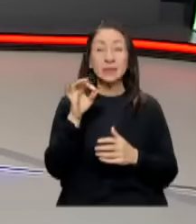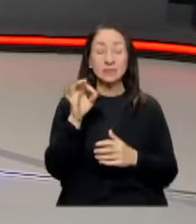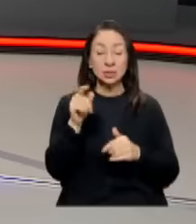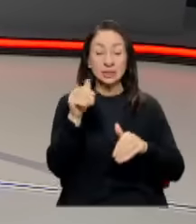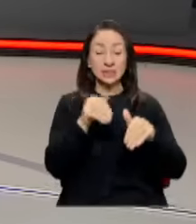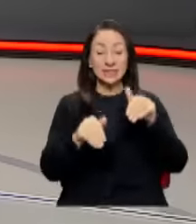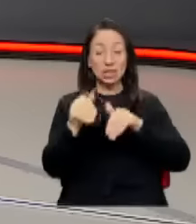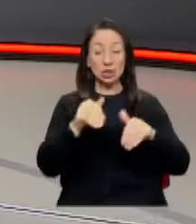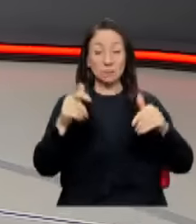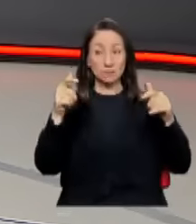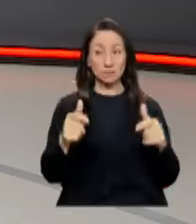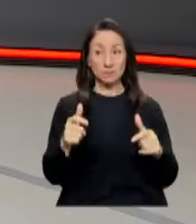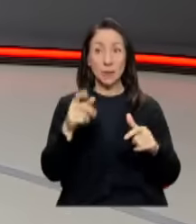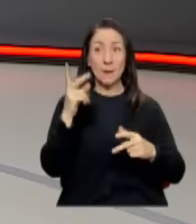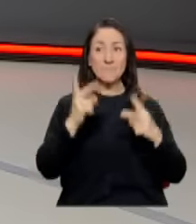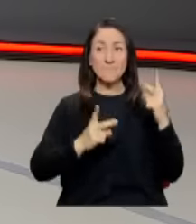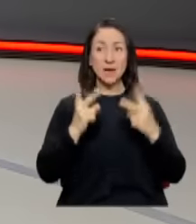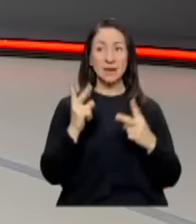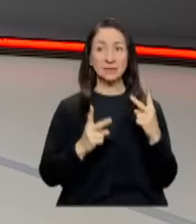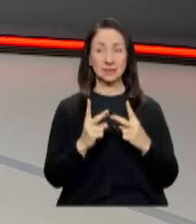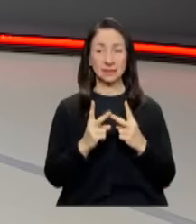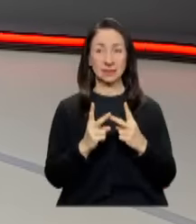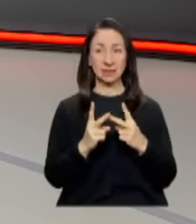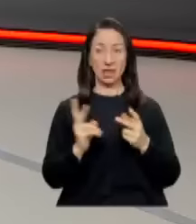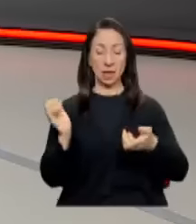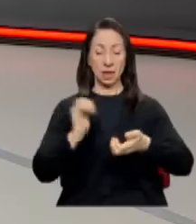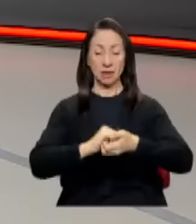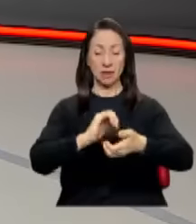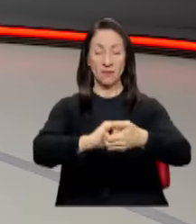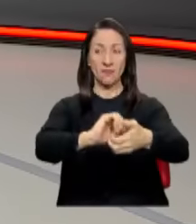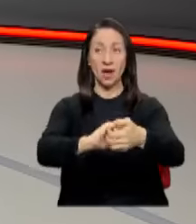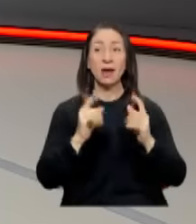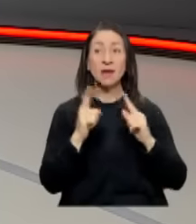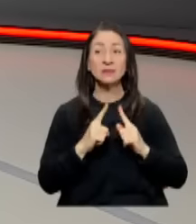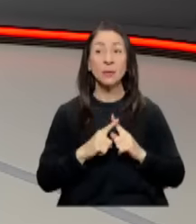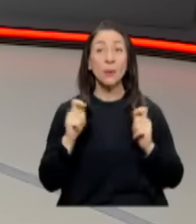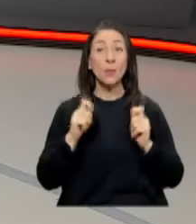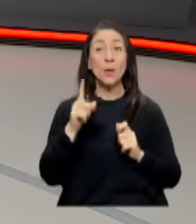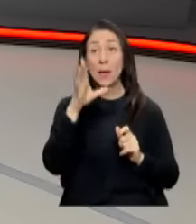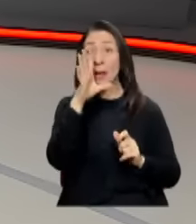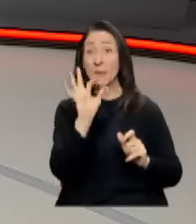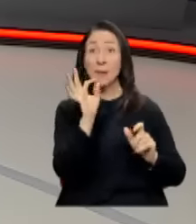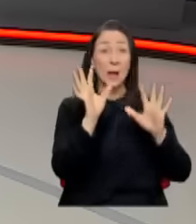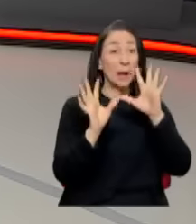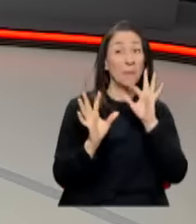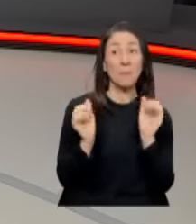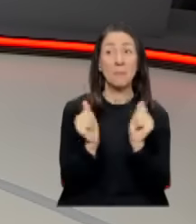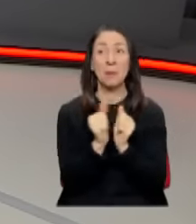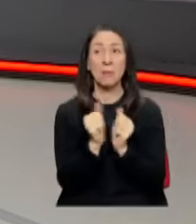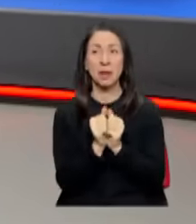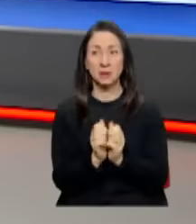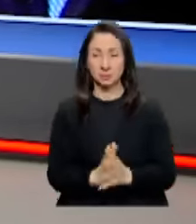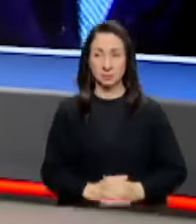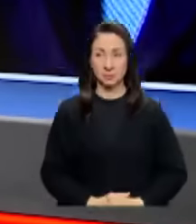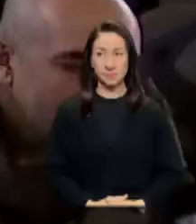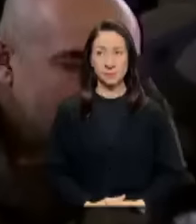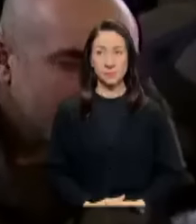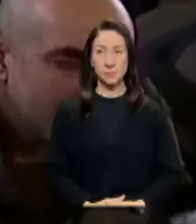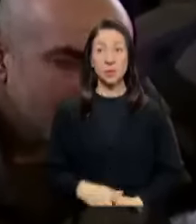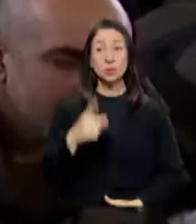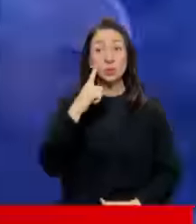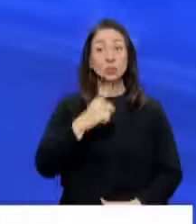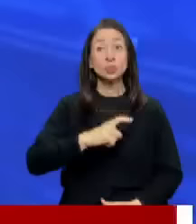seçim satım ailinde bir takım ittifak hesapları yapılıyor. Bakın kimler kimlerle beraber.